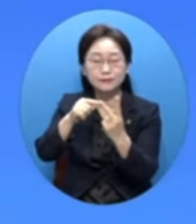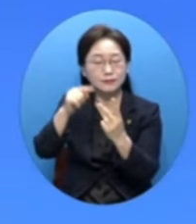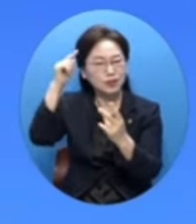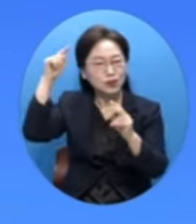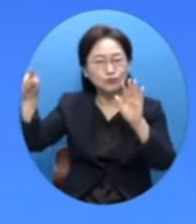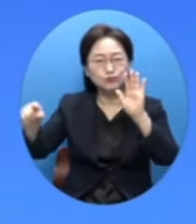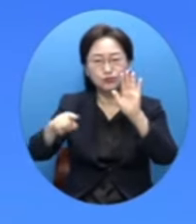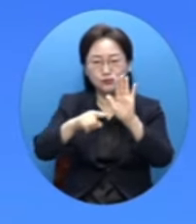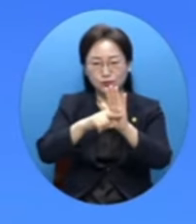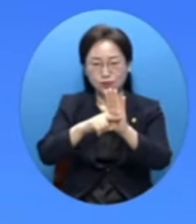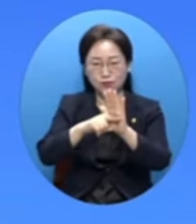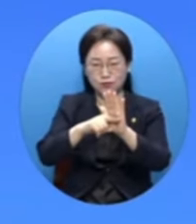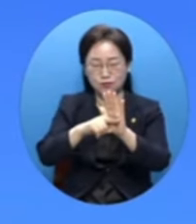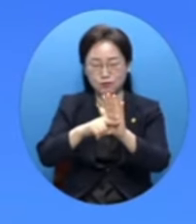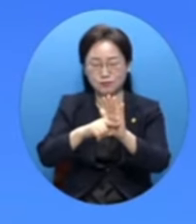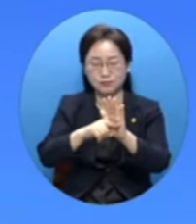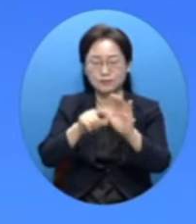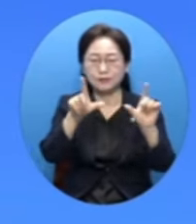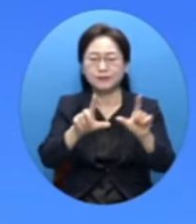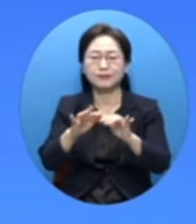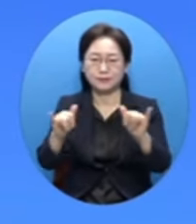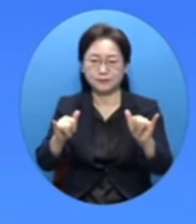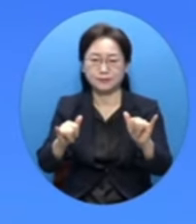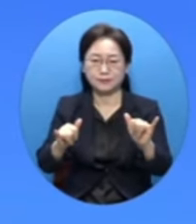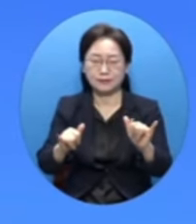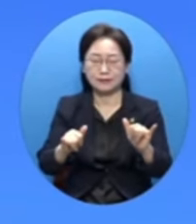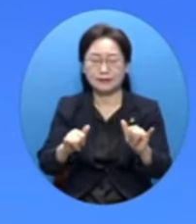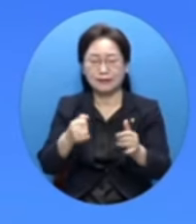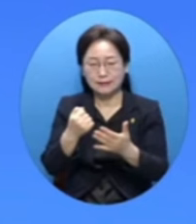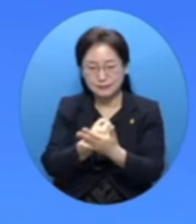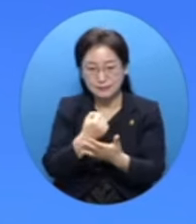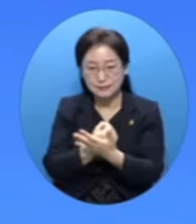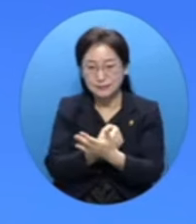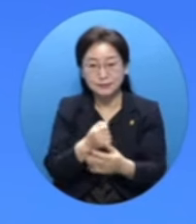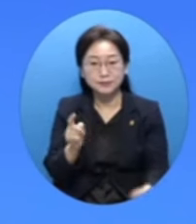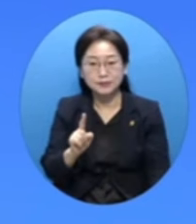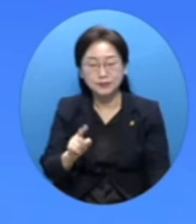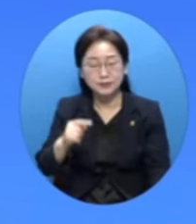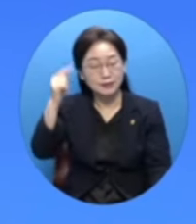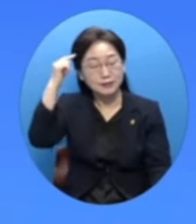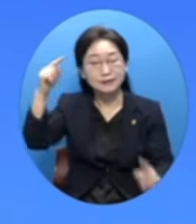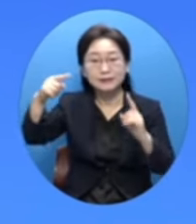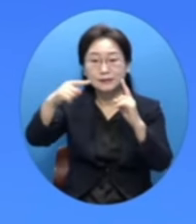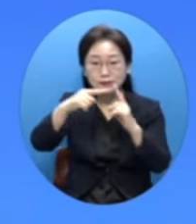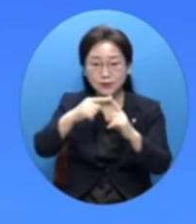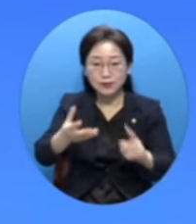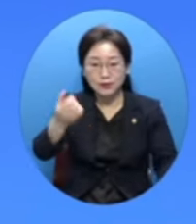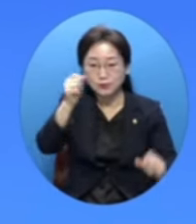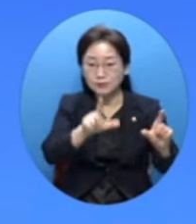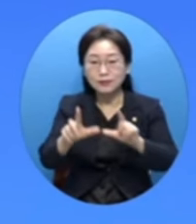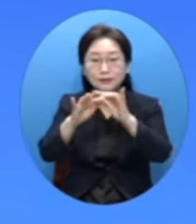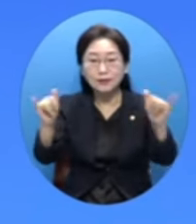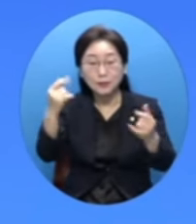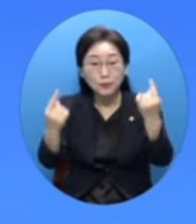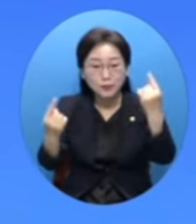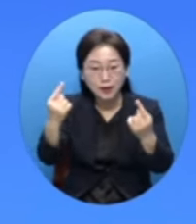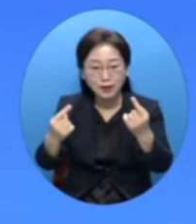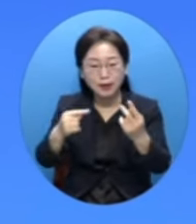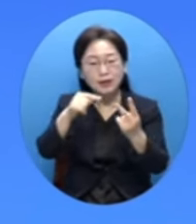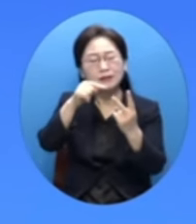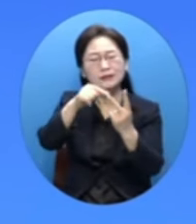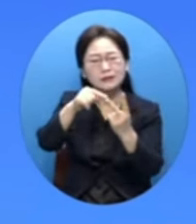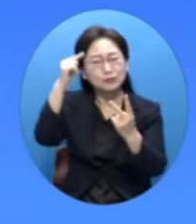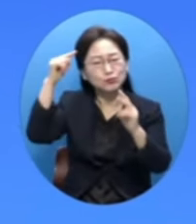부정적인 자세로 살아가는 사람입니다. 그러나 안타깝게도 긍정적으로 살아가는 사람보다는 부정적으로 살아가는 사람이